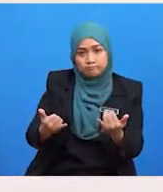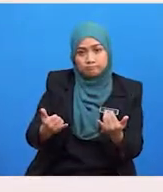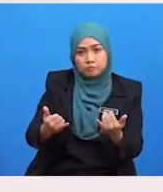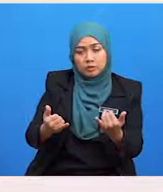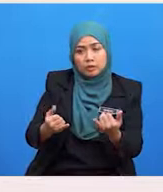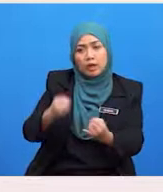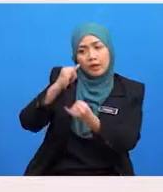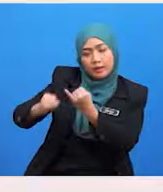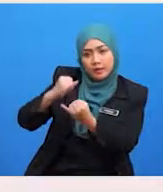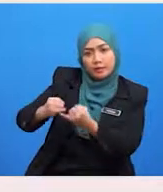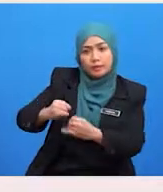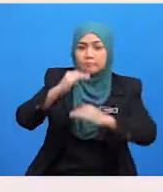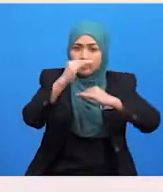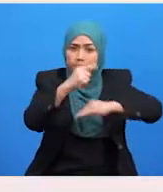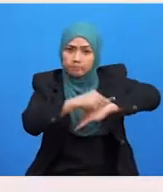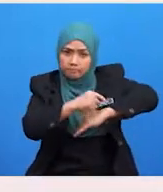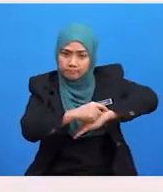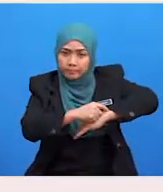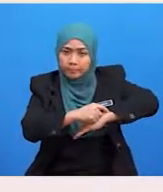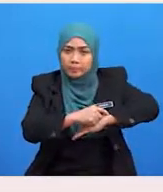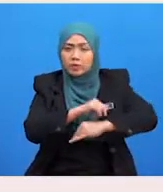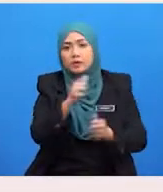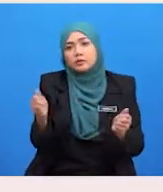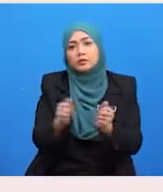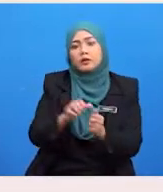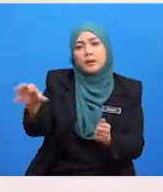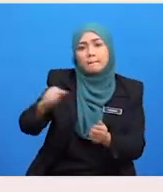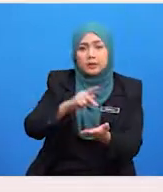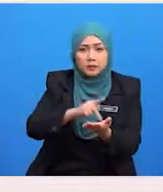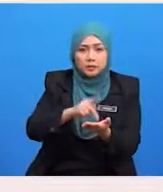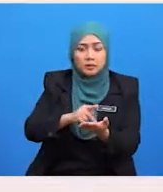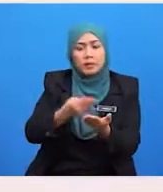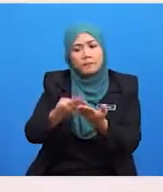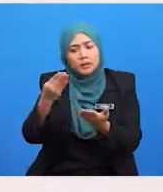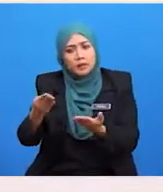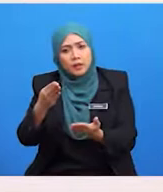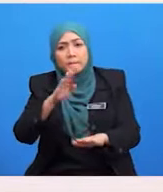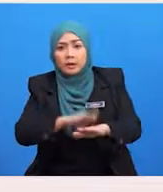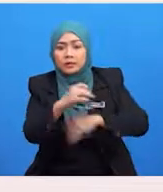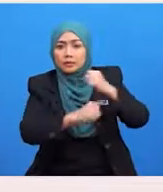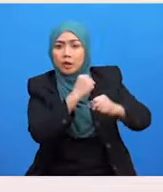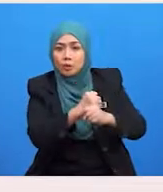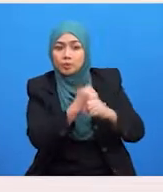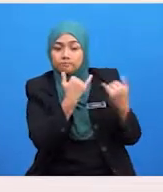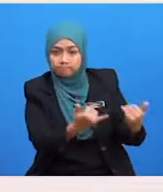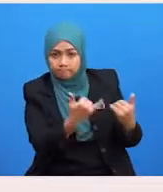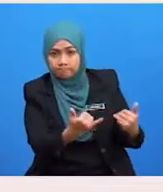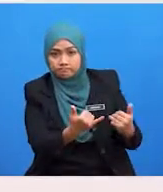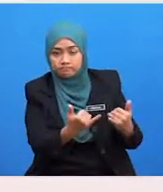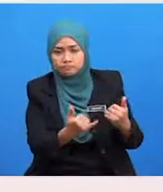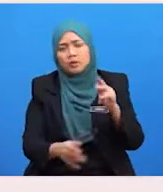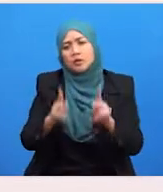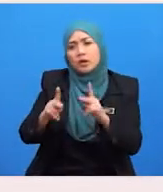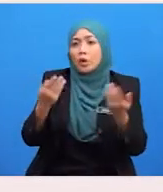tempoh perakaunan dengan mengambil kira belian aset pada tahun perakaunan semasa